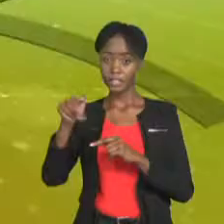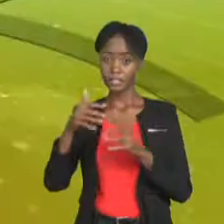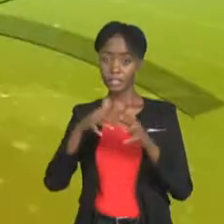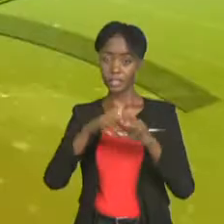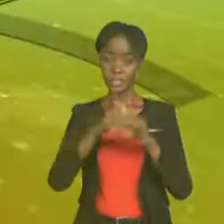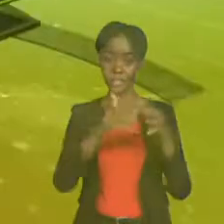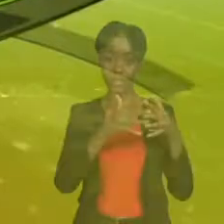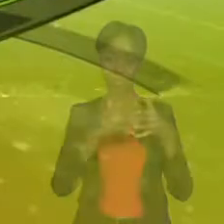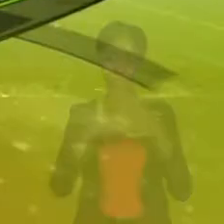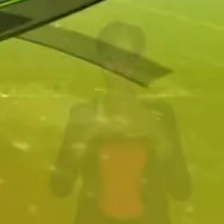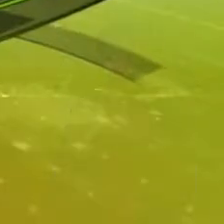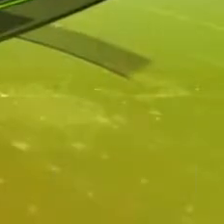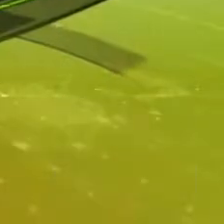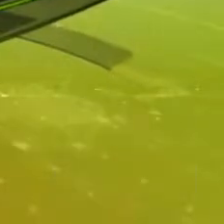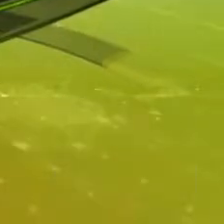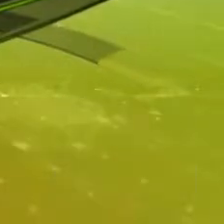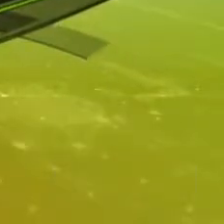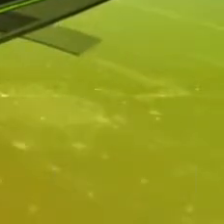Marekani.